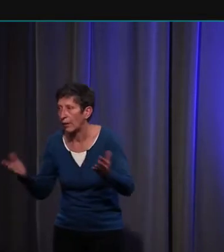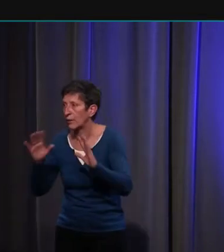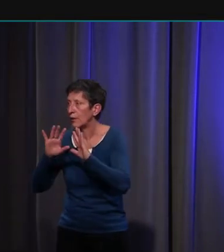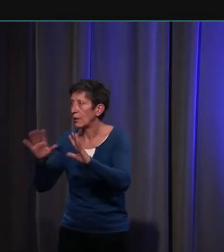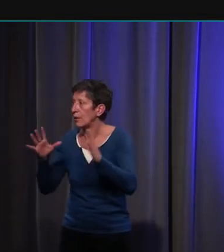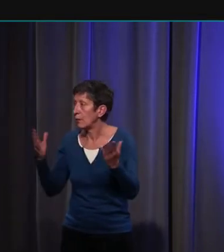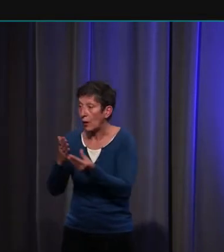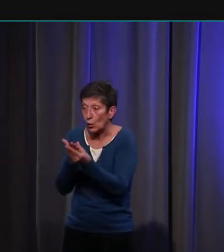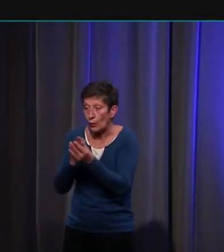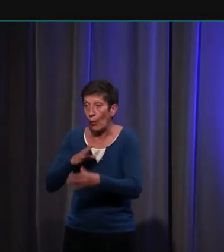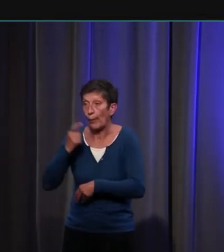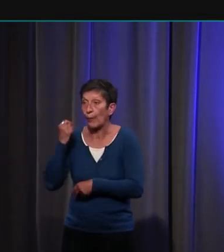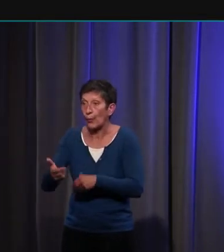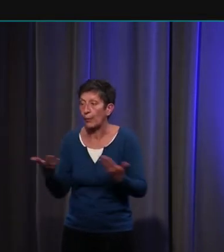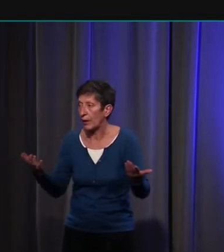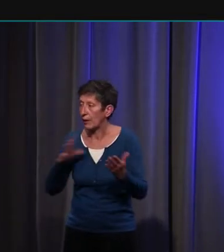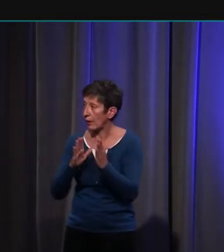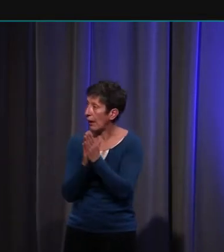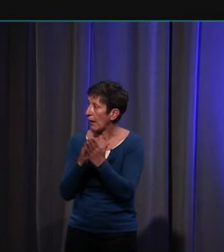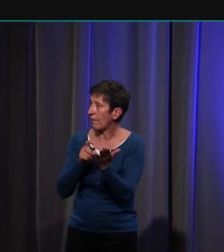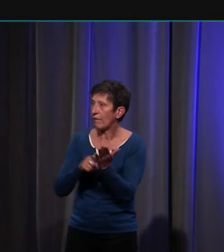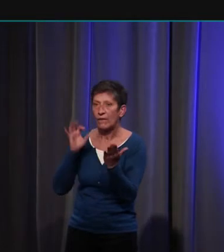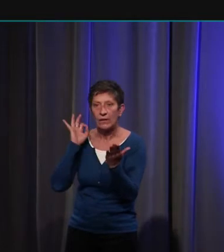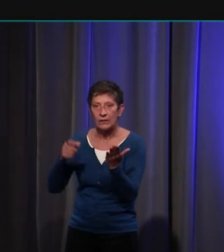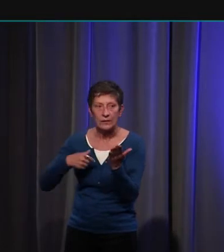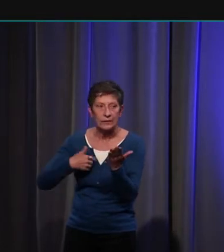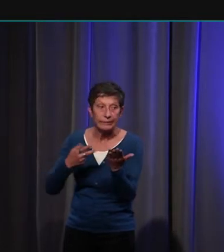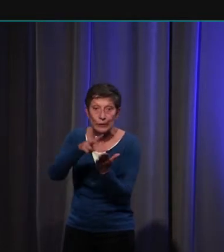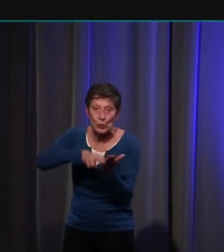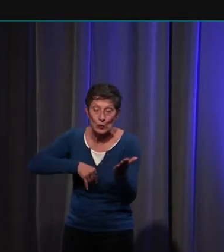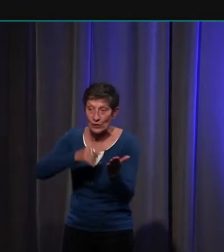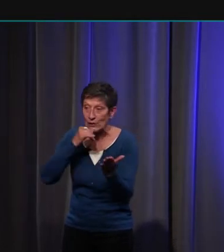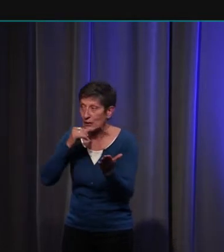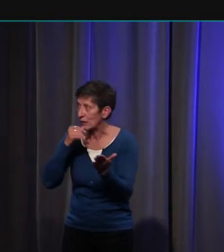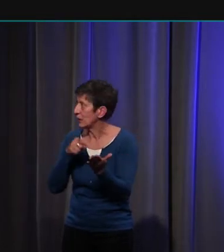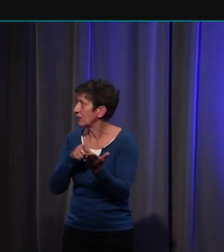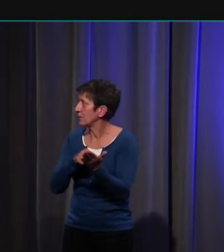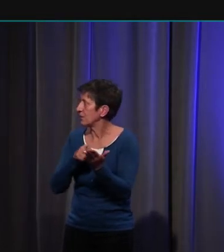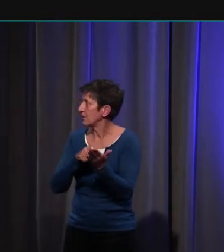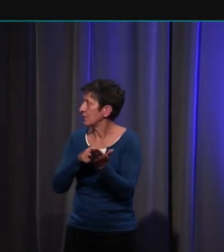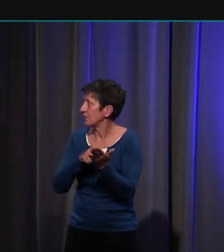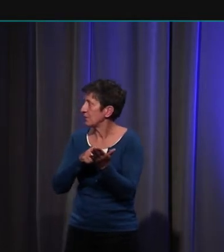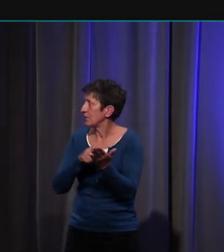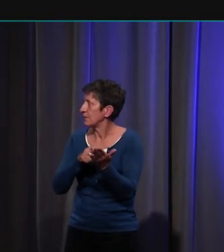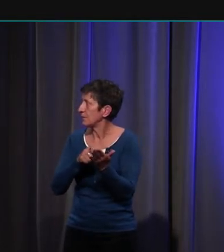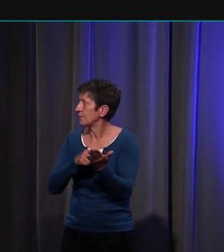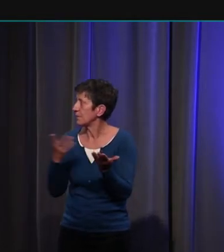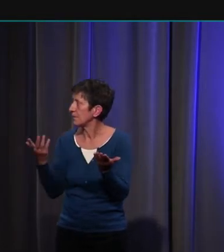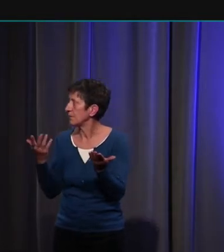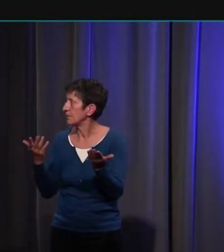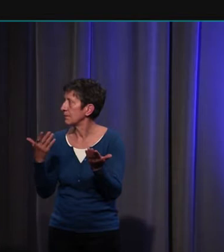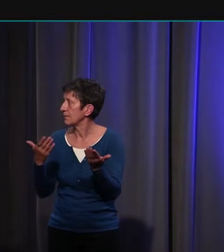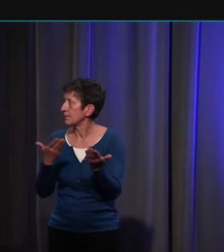pas trop de documents il ya un très très bon livre mais j'ai pas eu encore le temps de le lire de une collègue de fac est pas encore un